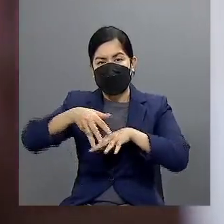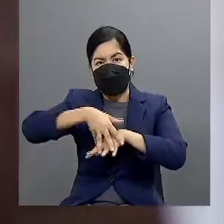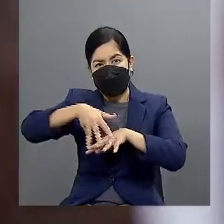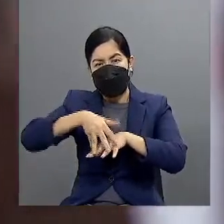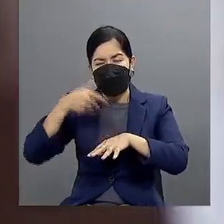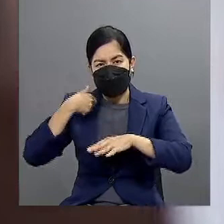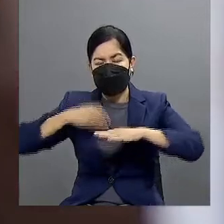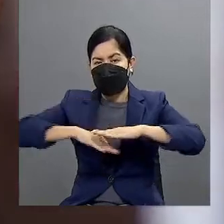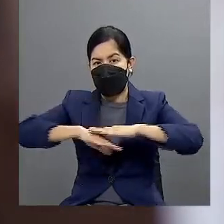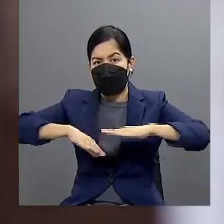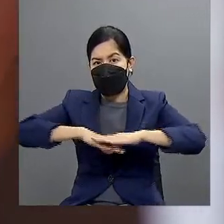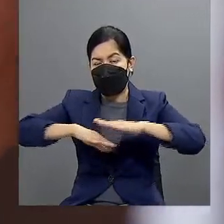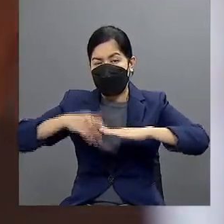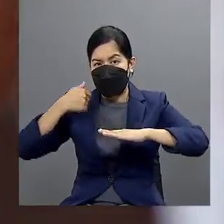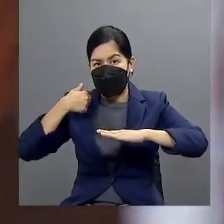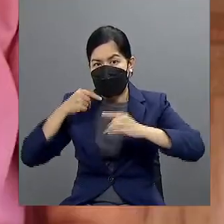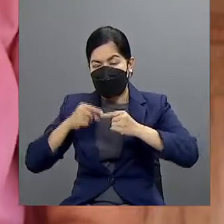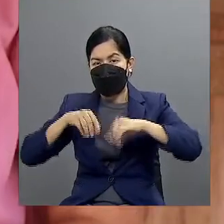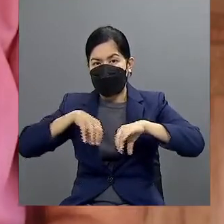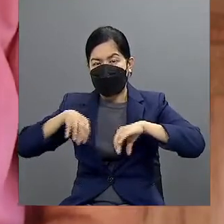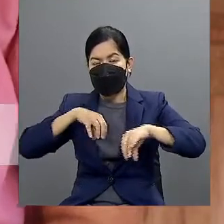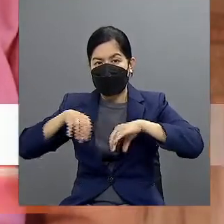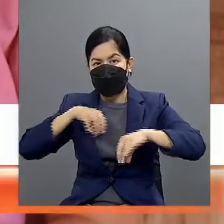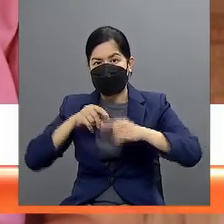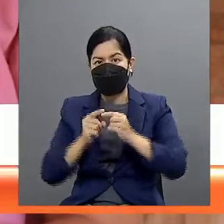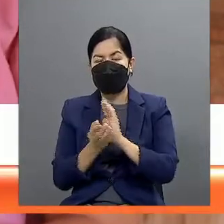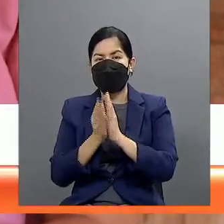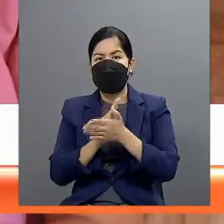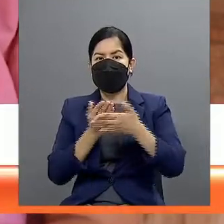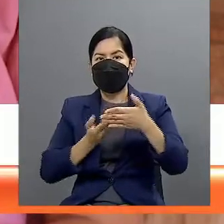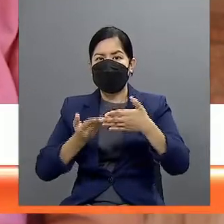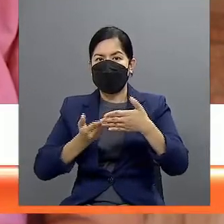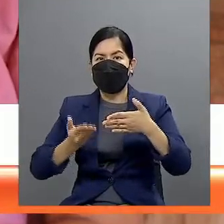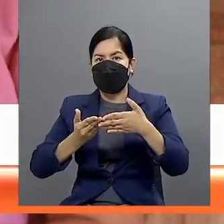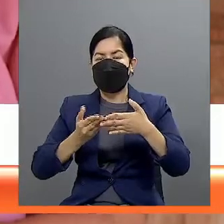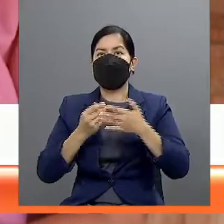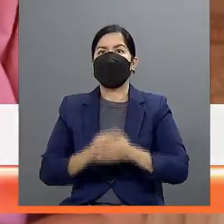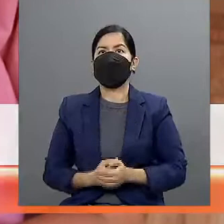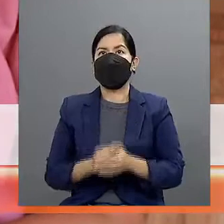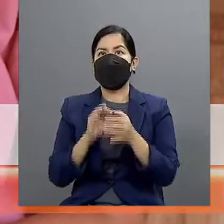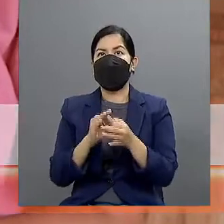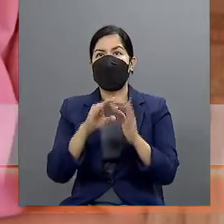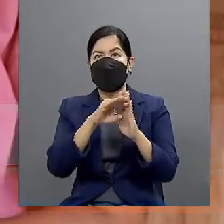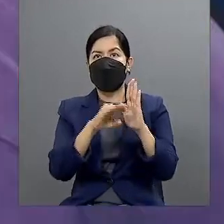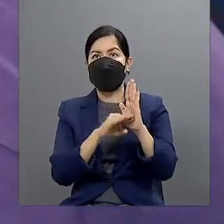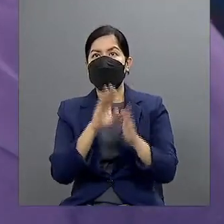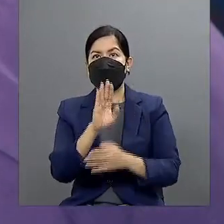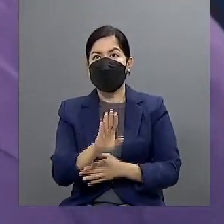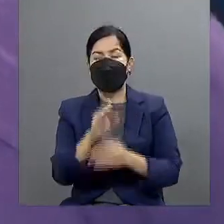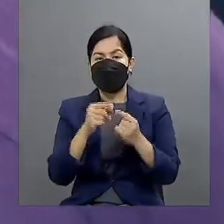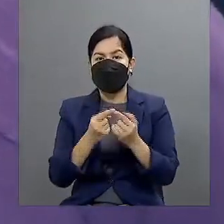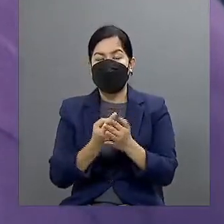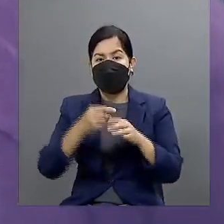ได้นำไปบริหารจัดการต่อยอดต่อไป คือกระบวนการของการทอผ้าจริงๆแล้วก็คือมีแค่การกอได้